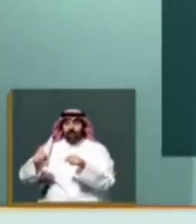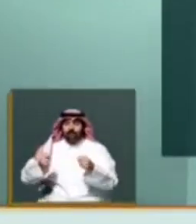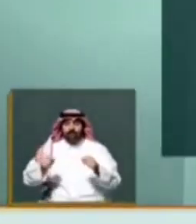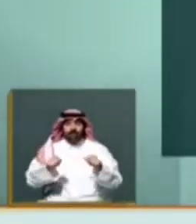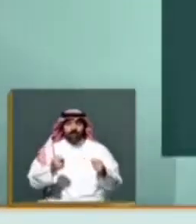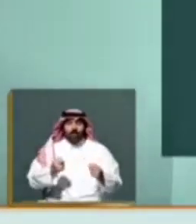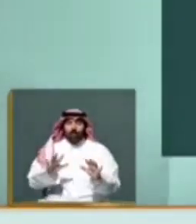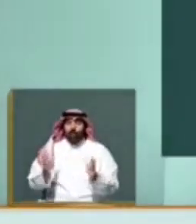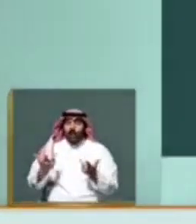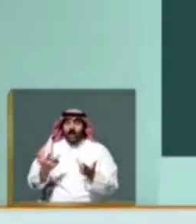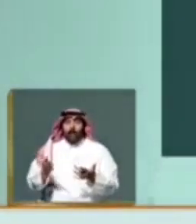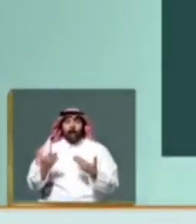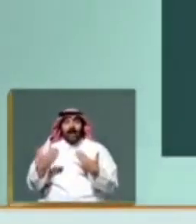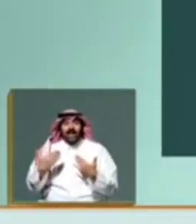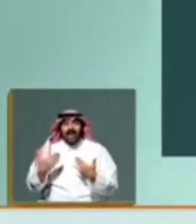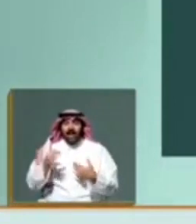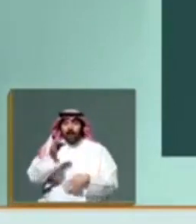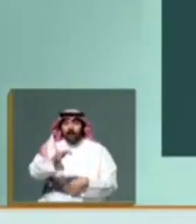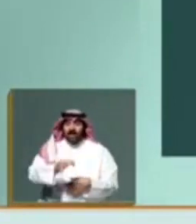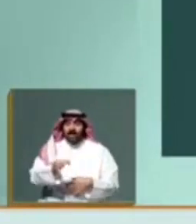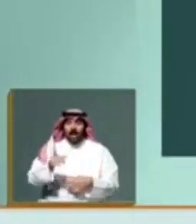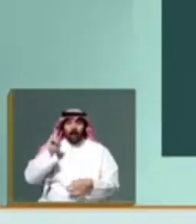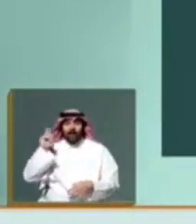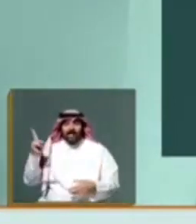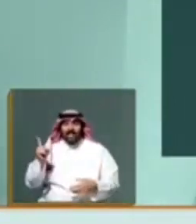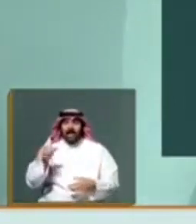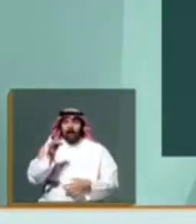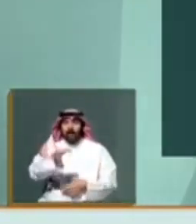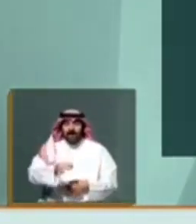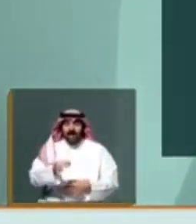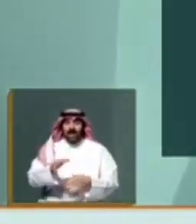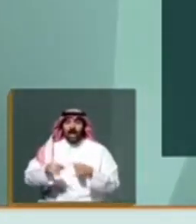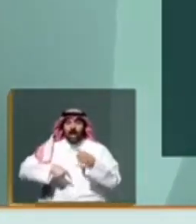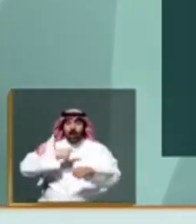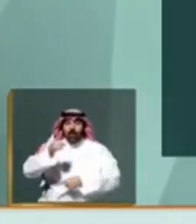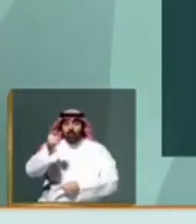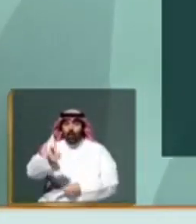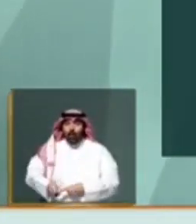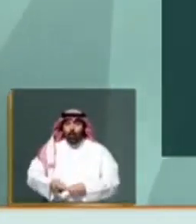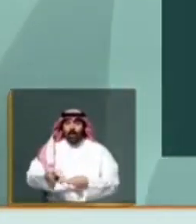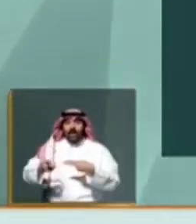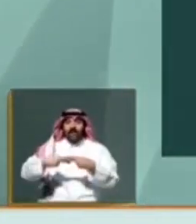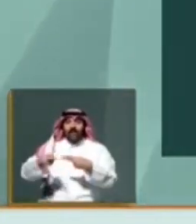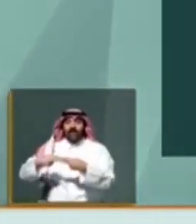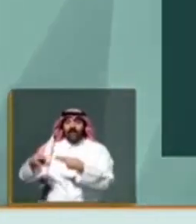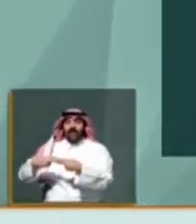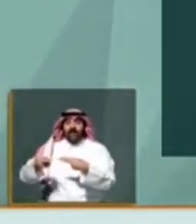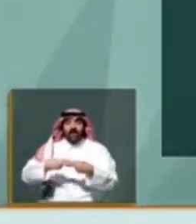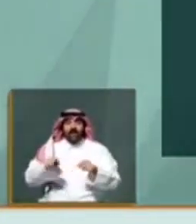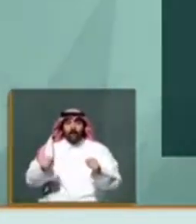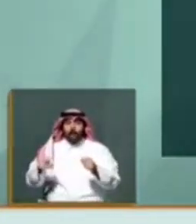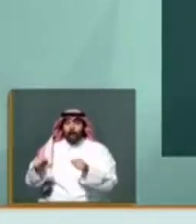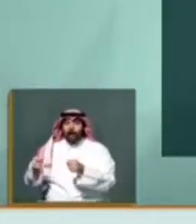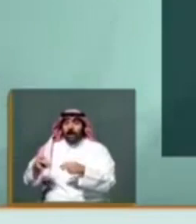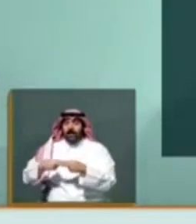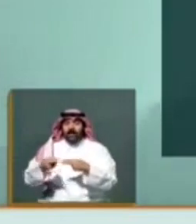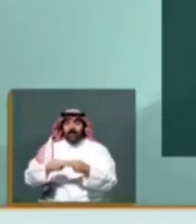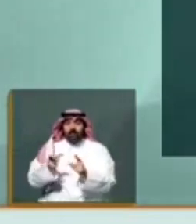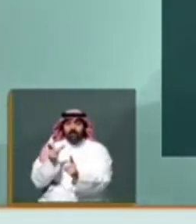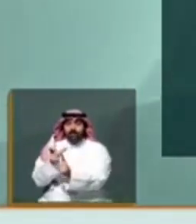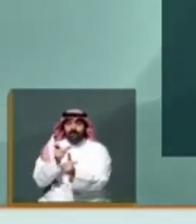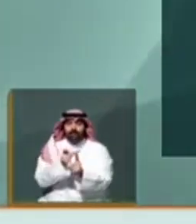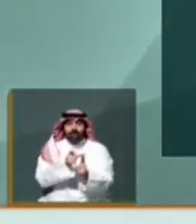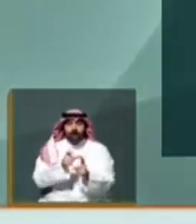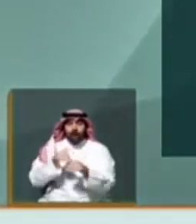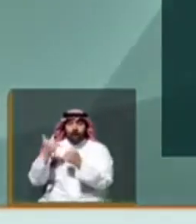مدينتي مكة المكرمة والمدينة المنورة كافة على مدى 24 ساعة يوميا، مع استمرار منع التجول أو الدخول